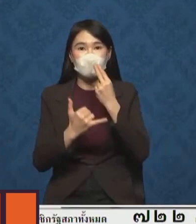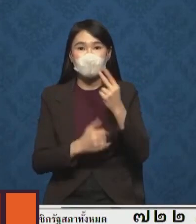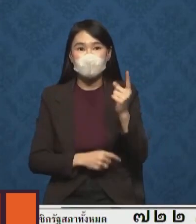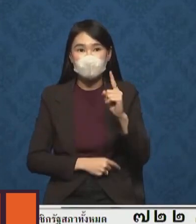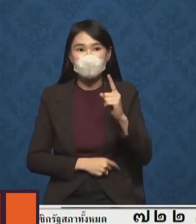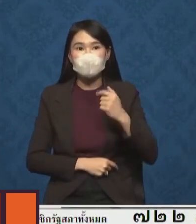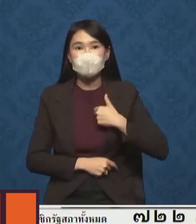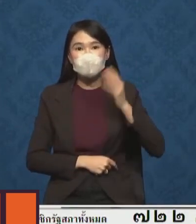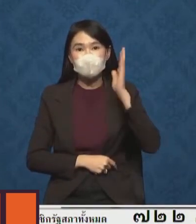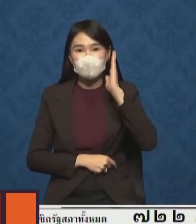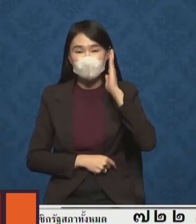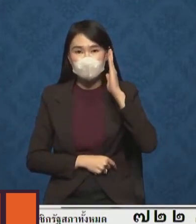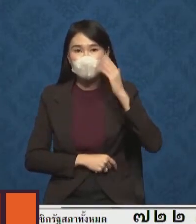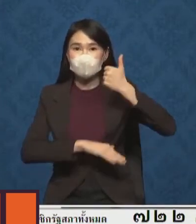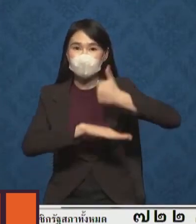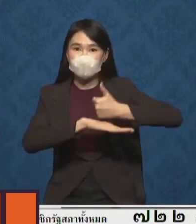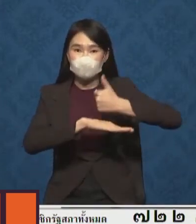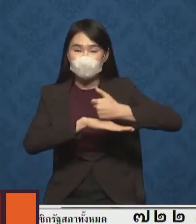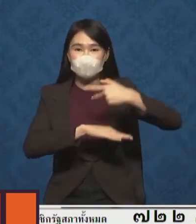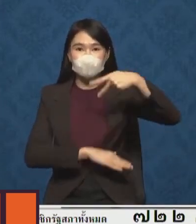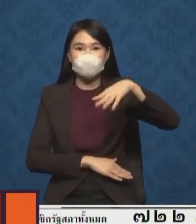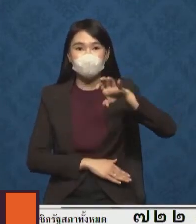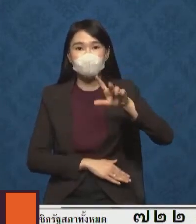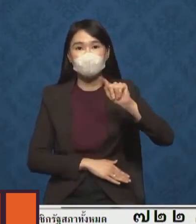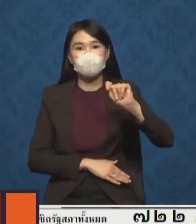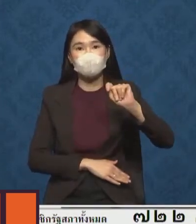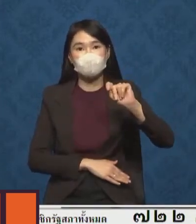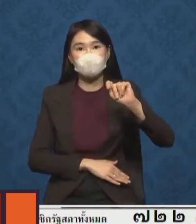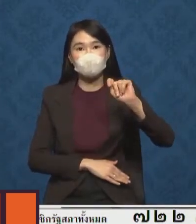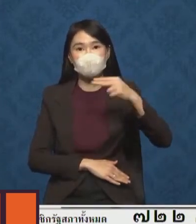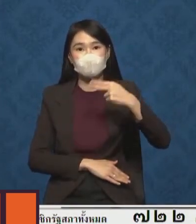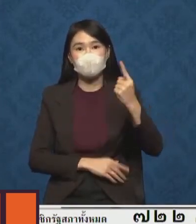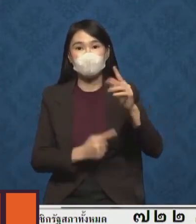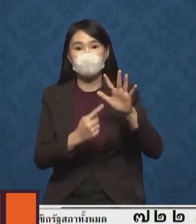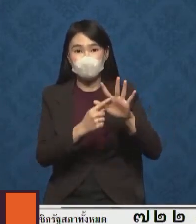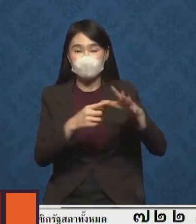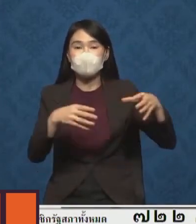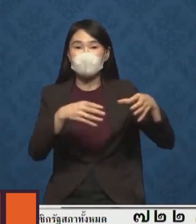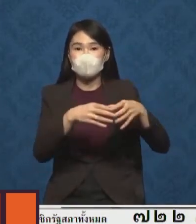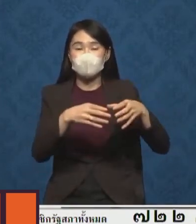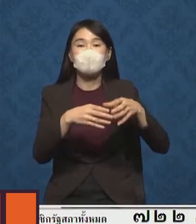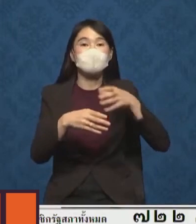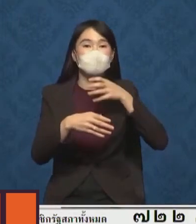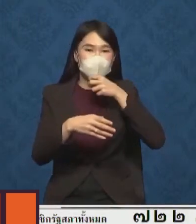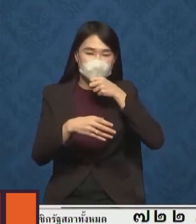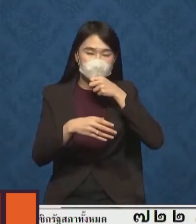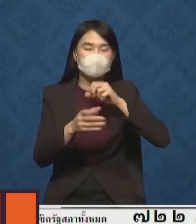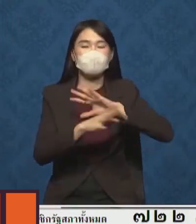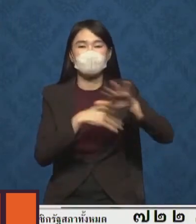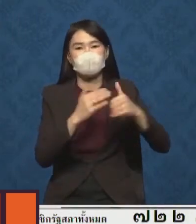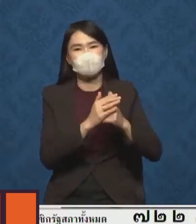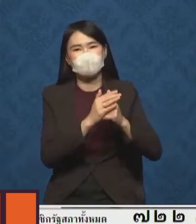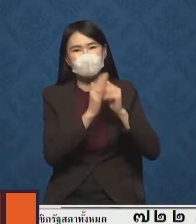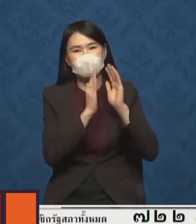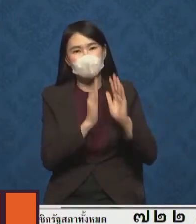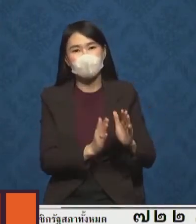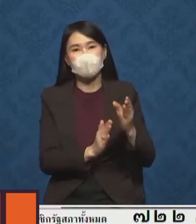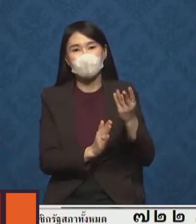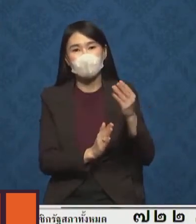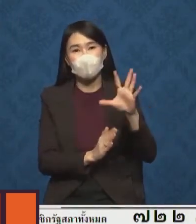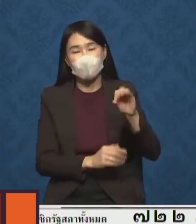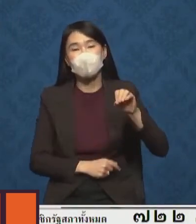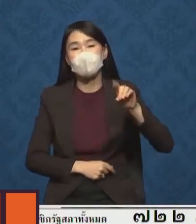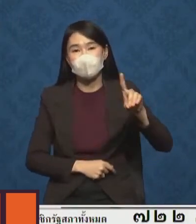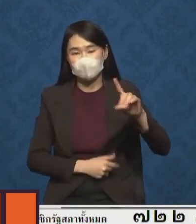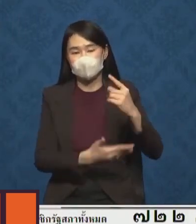าย จท่านพิธาริ้เจรินรษ Hiื่สมาชิกสัภภู แทน ราสดอนีทั้หมดจำนวทง สิ้น 51